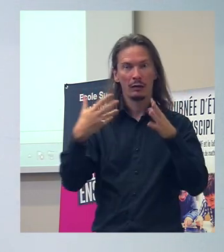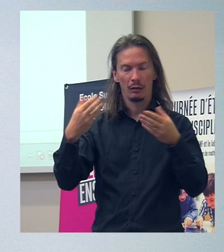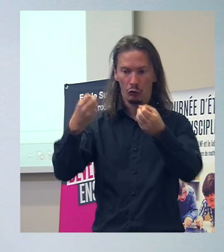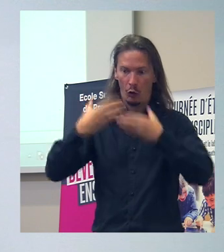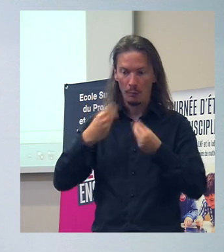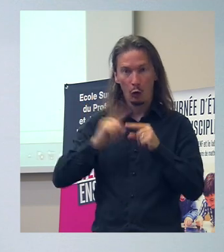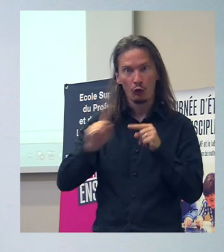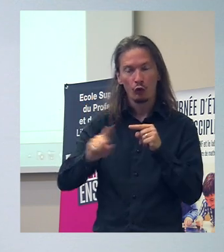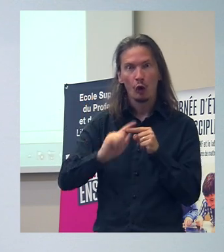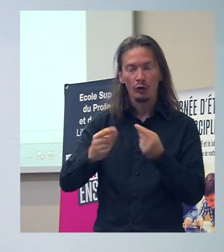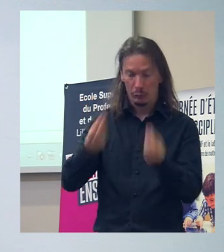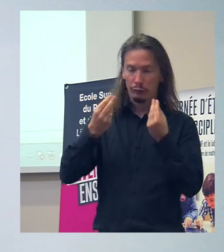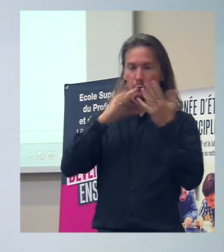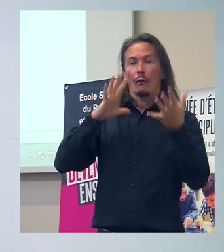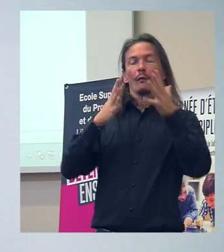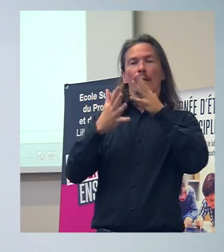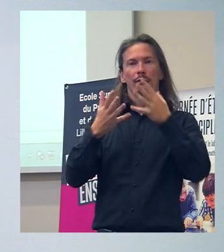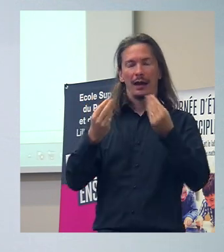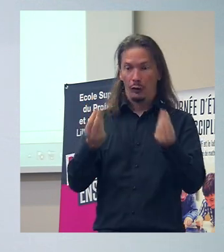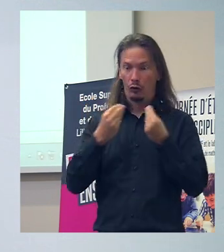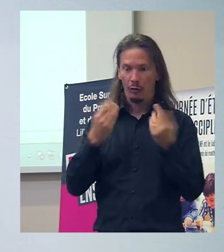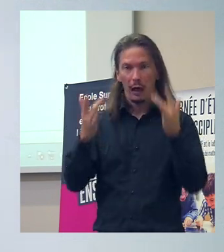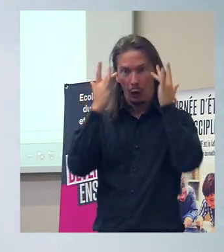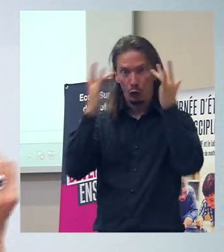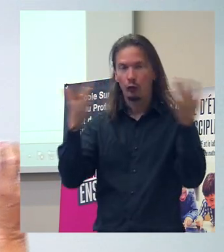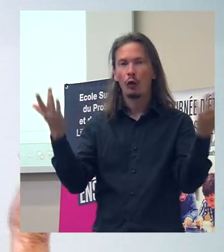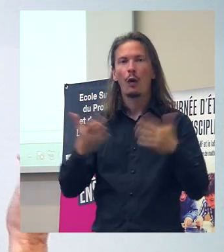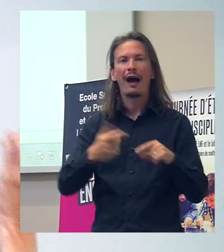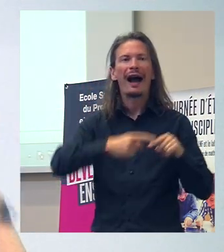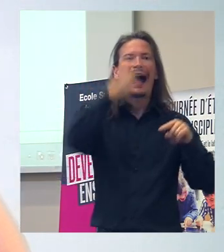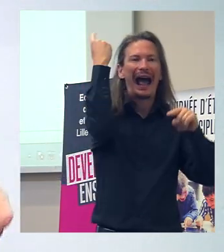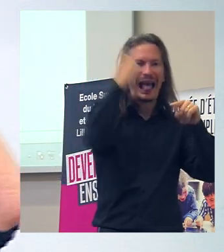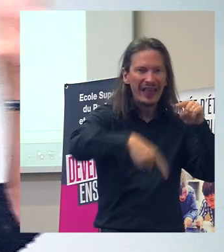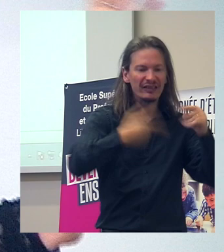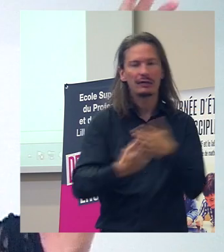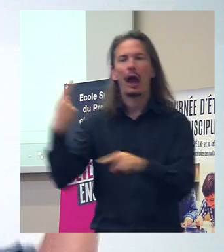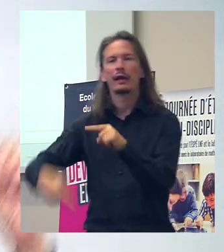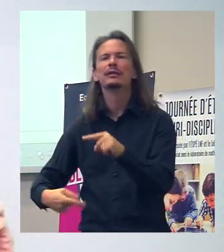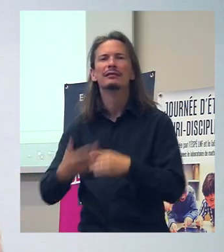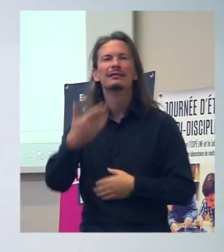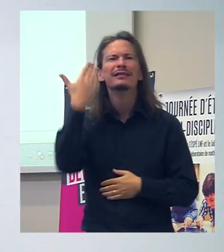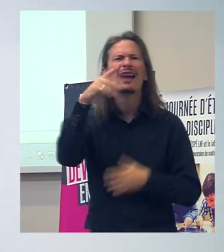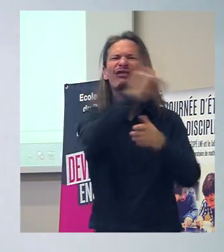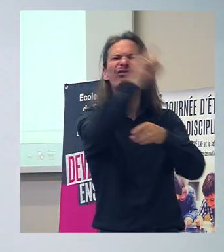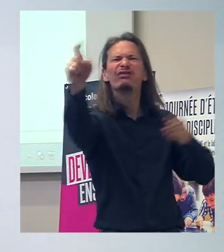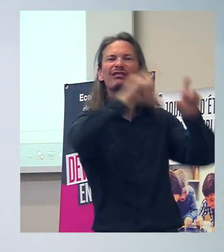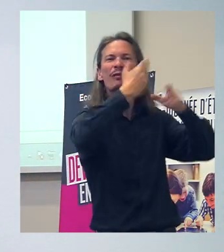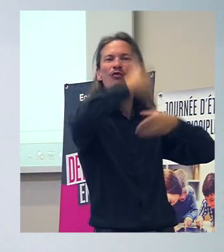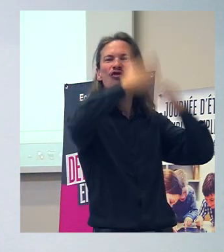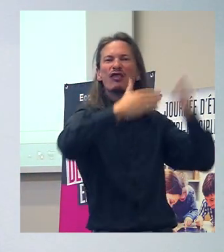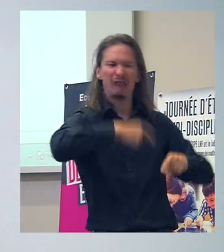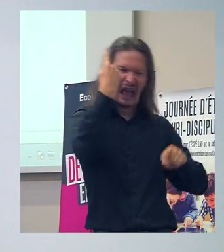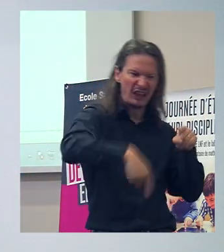entre autres, culturellement, l'idée qu'il est interdit d'interdire, c'est ça qui fleurissait sur les murs.